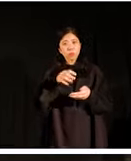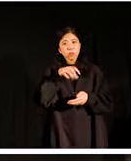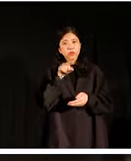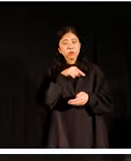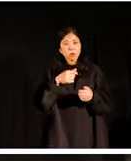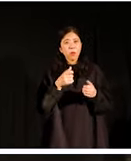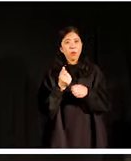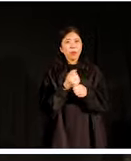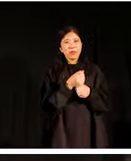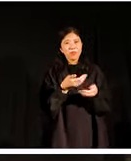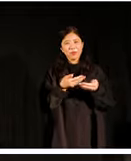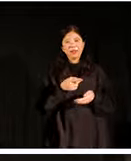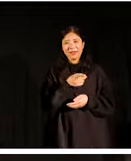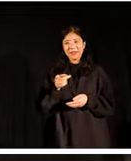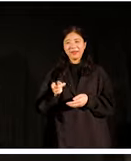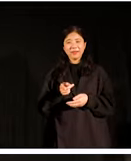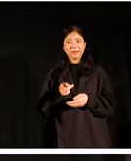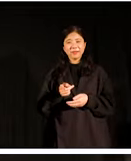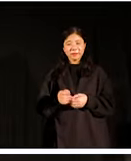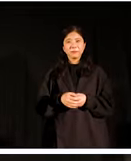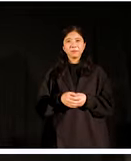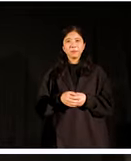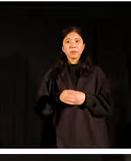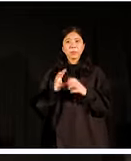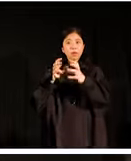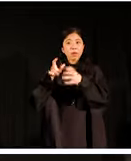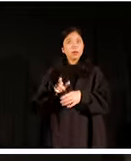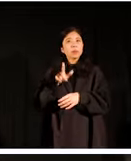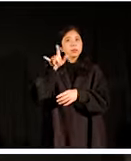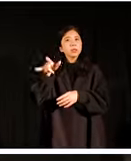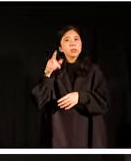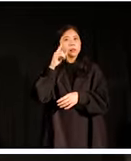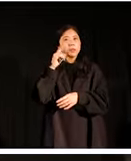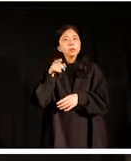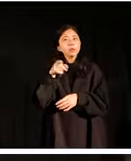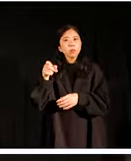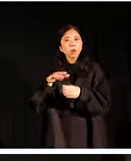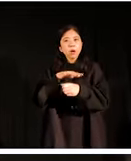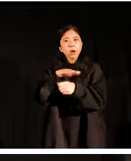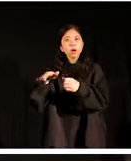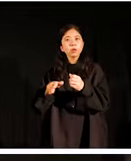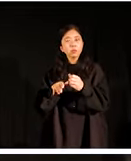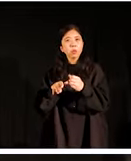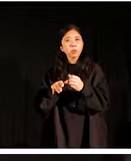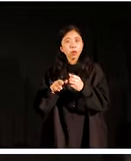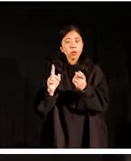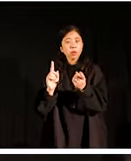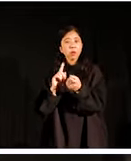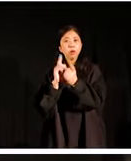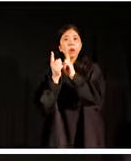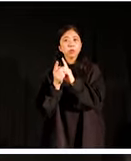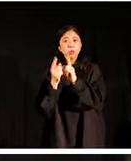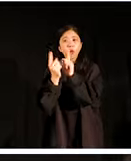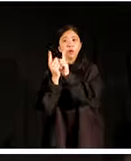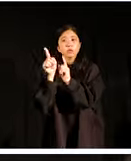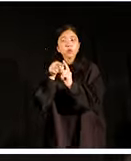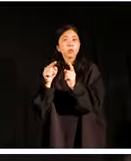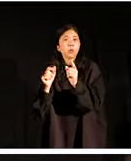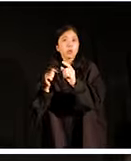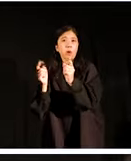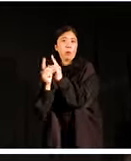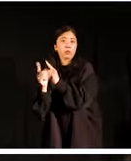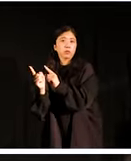応援してくれたし実際に行っていくとやっぱりこう会う人が環境が変わって会う人が変わるとやっぱりこう活動続けていく